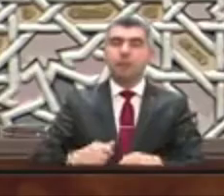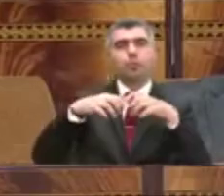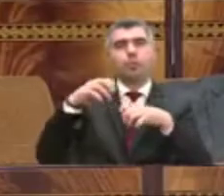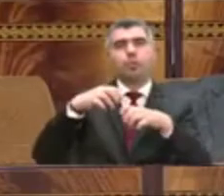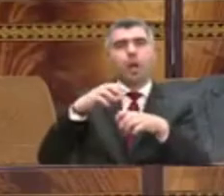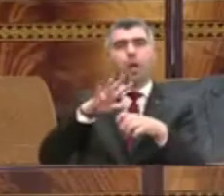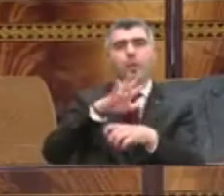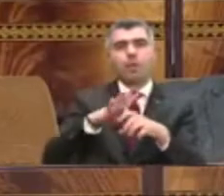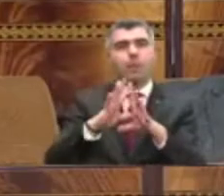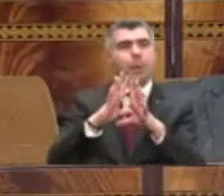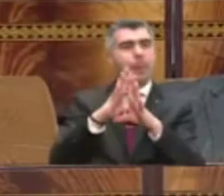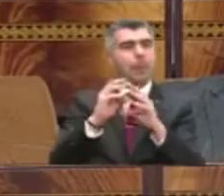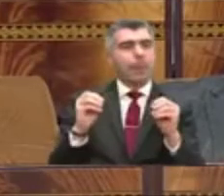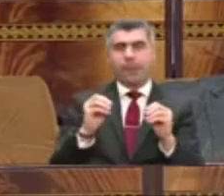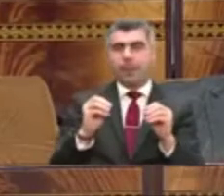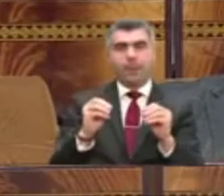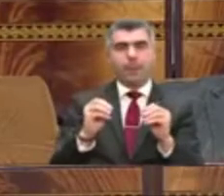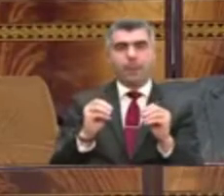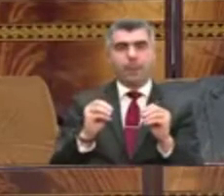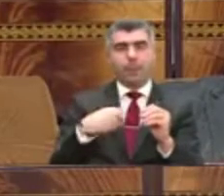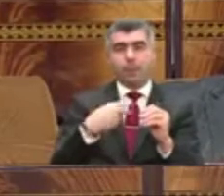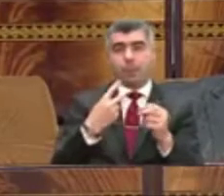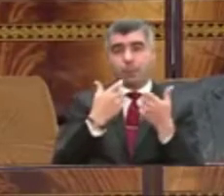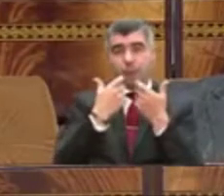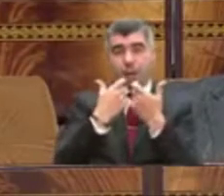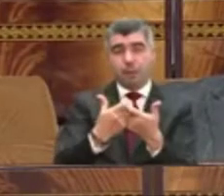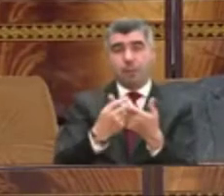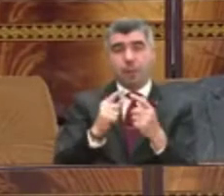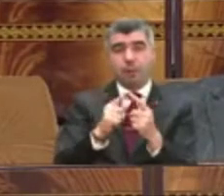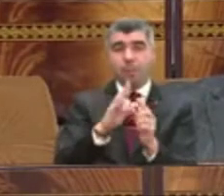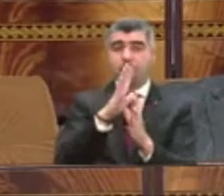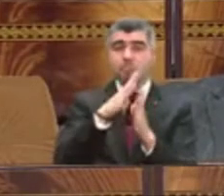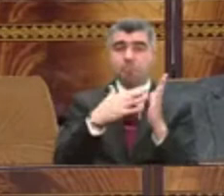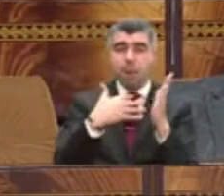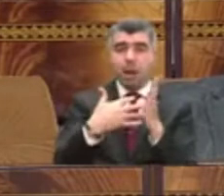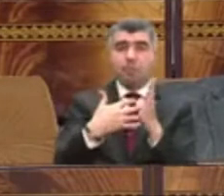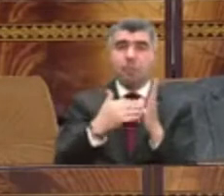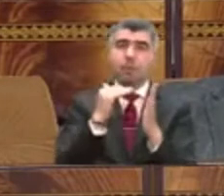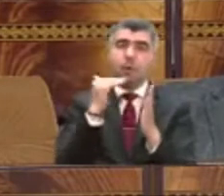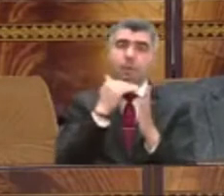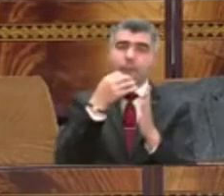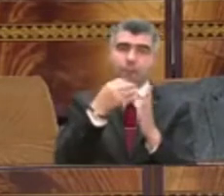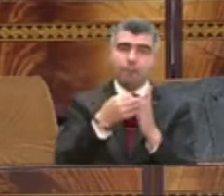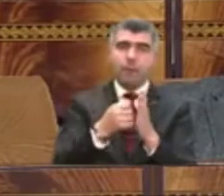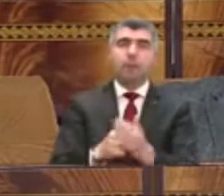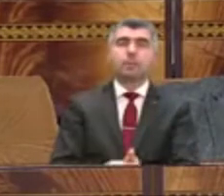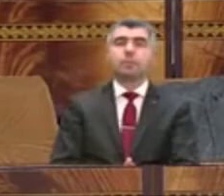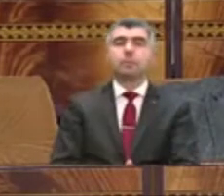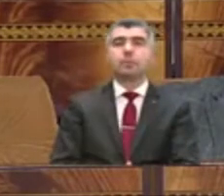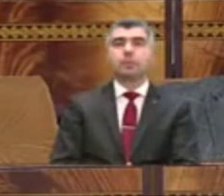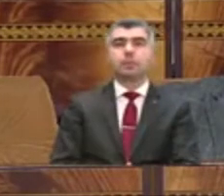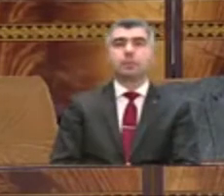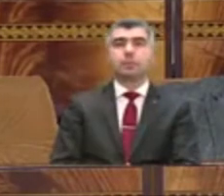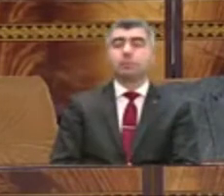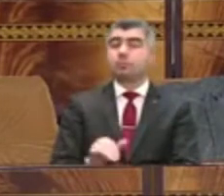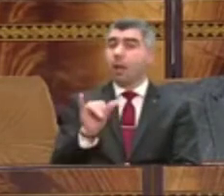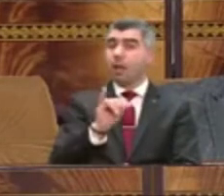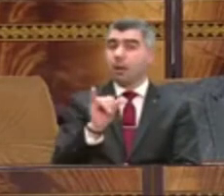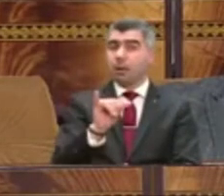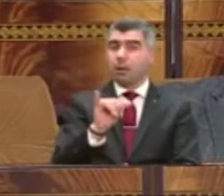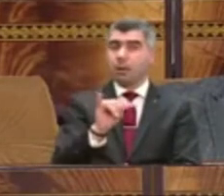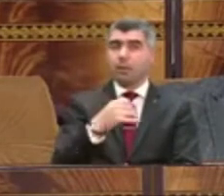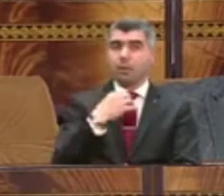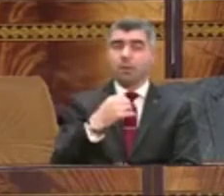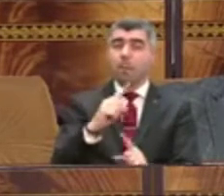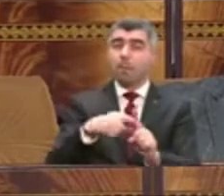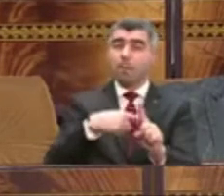كايناش، يعني اللي كنتسناو منكم السيد الوزير برنامج استعجالي واستثنائي. البرنامج استعجالي علاش؟ لاننا حنايا بالاضافه